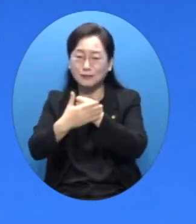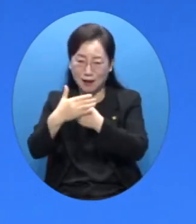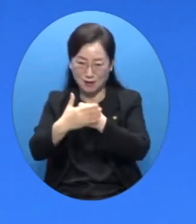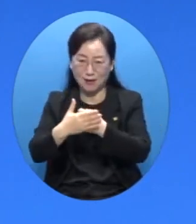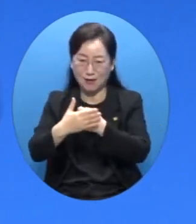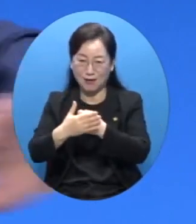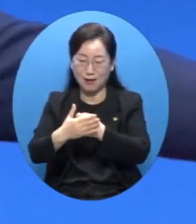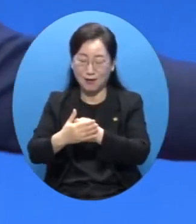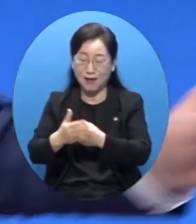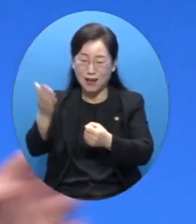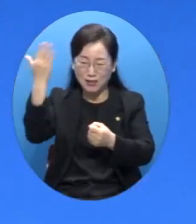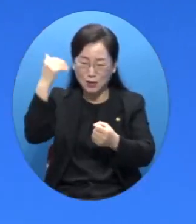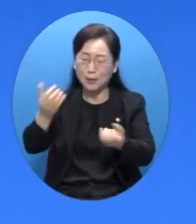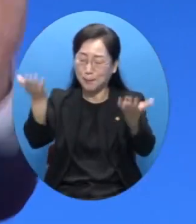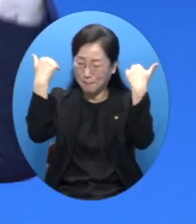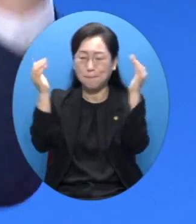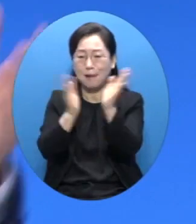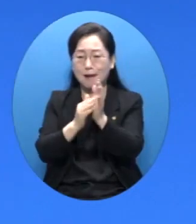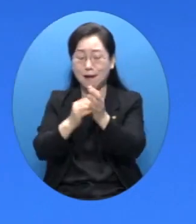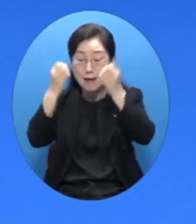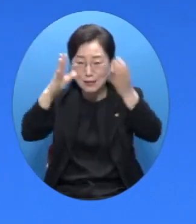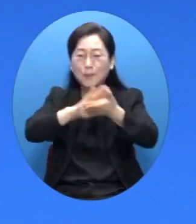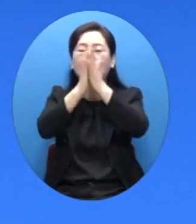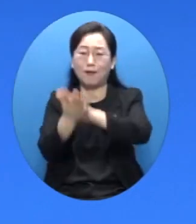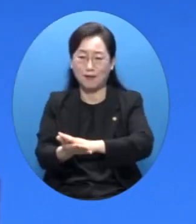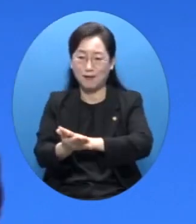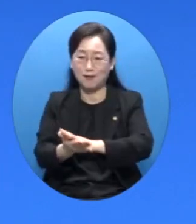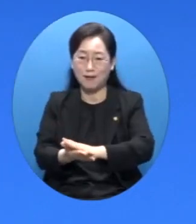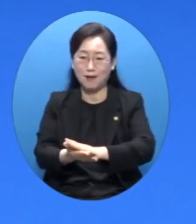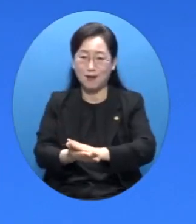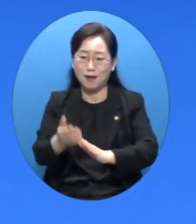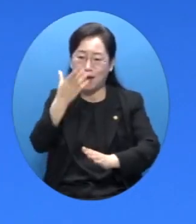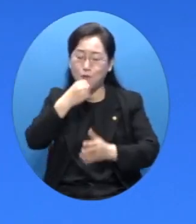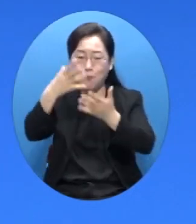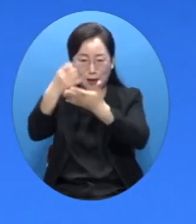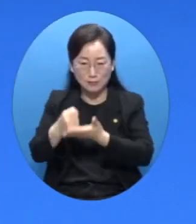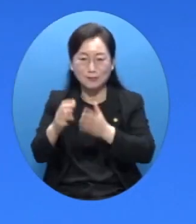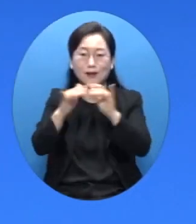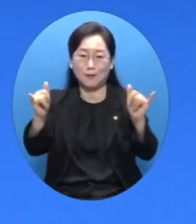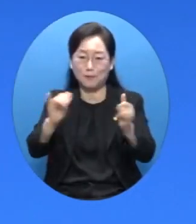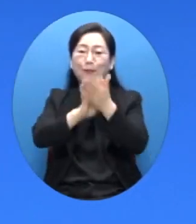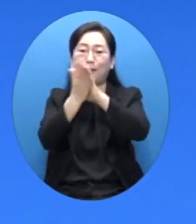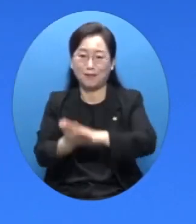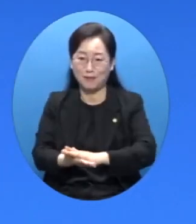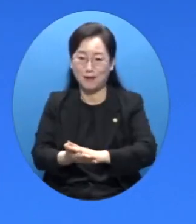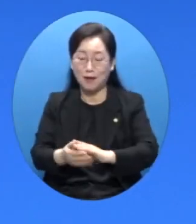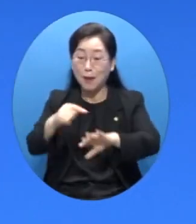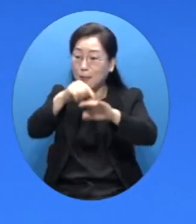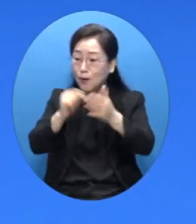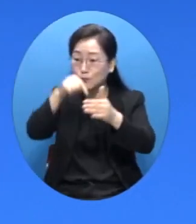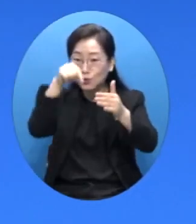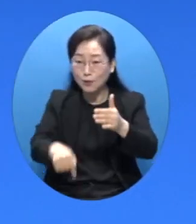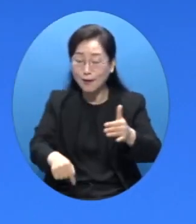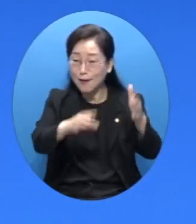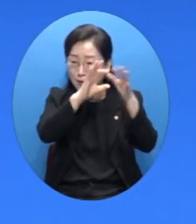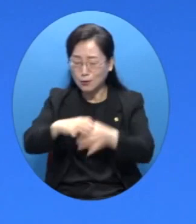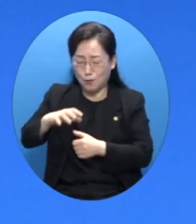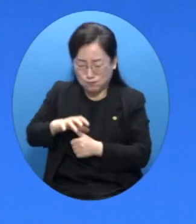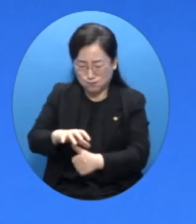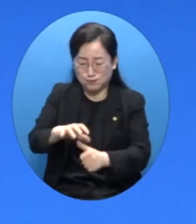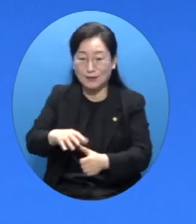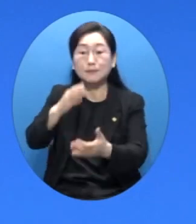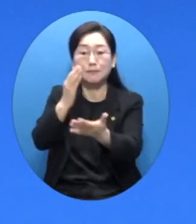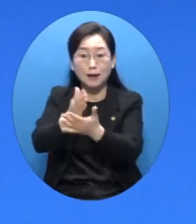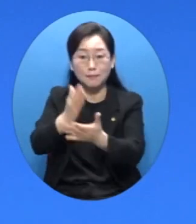이제 것은 지나간 것입니다. 새 사람이 되었습니다. 복받은 인생이 되었습니다. 더 이상 마음속에 눌린 대로 살지